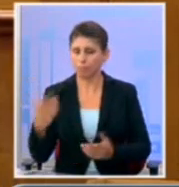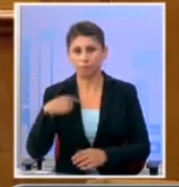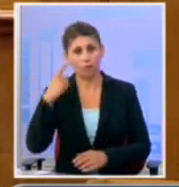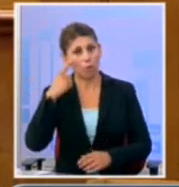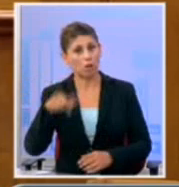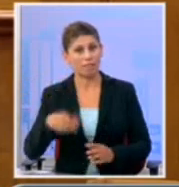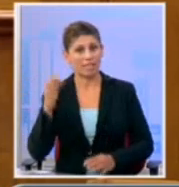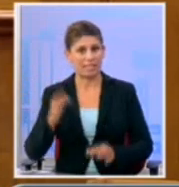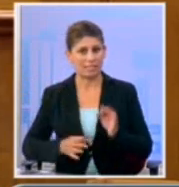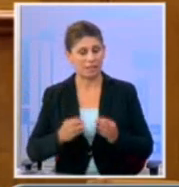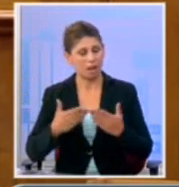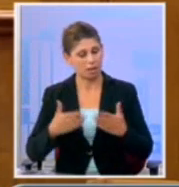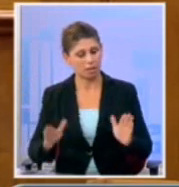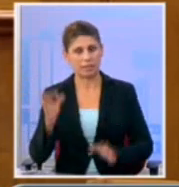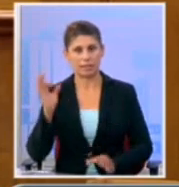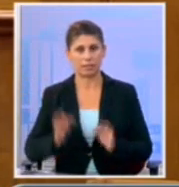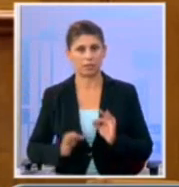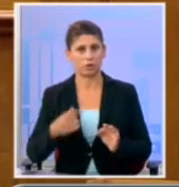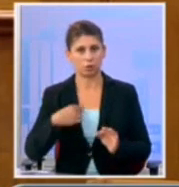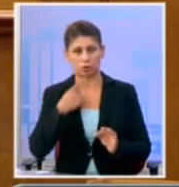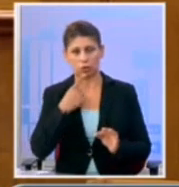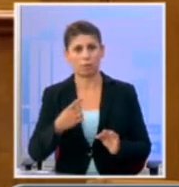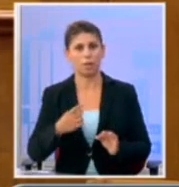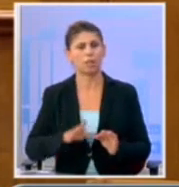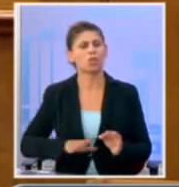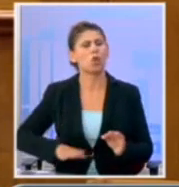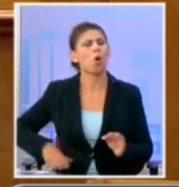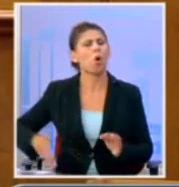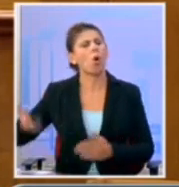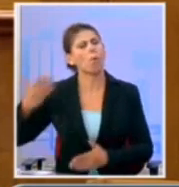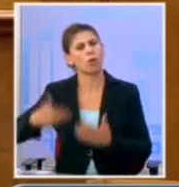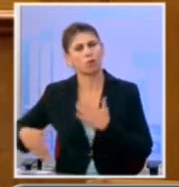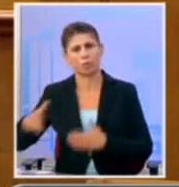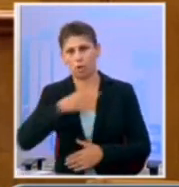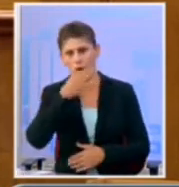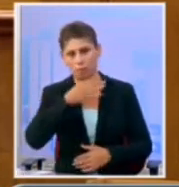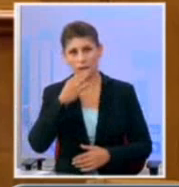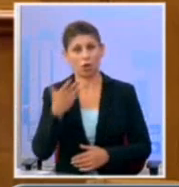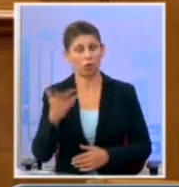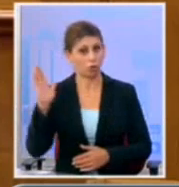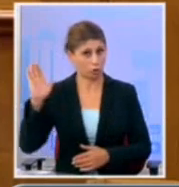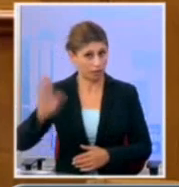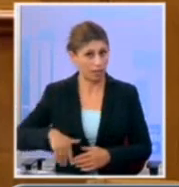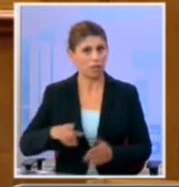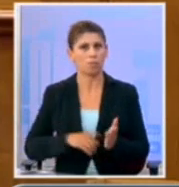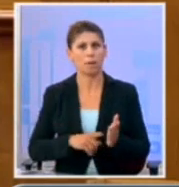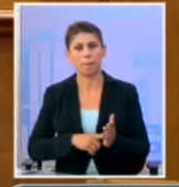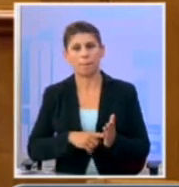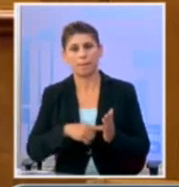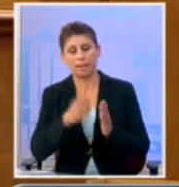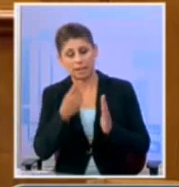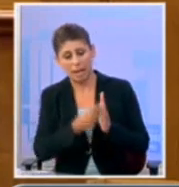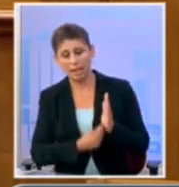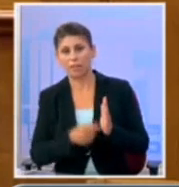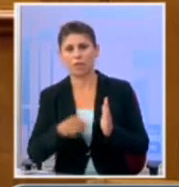αυτή η συζήτηση είναι ανοιχτή. Το είπα και σε όλες τις προηγούμενες ομιλίες μου, ότι στο τέλος πρέπει να κριθεί το